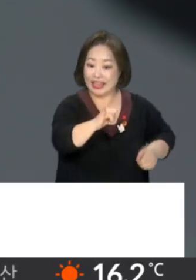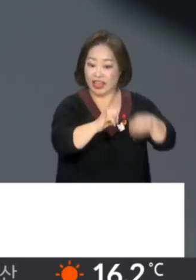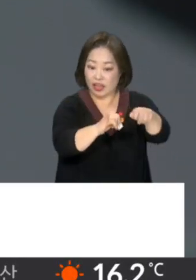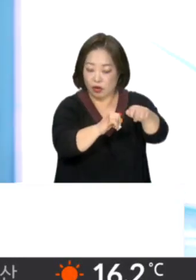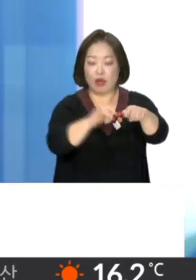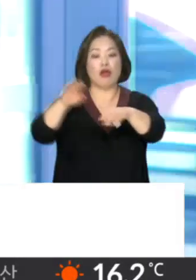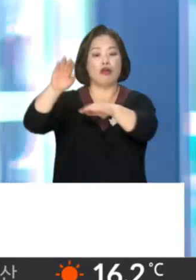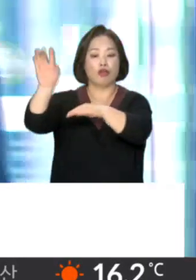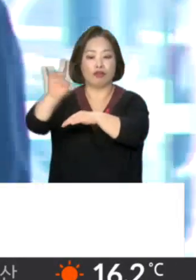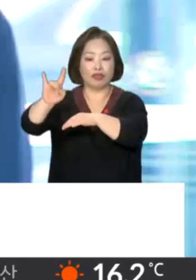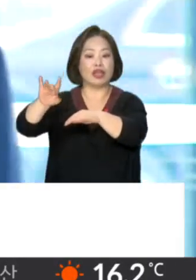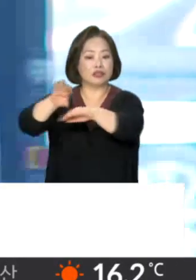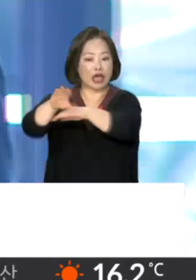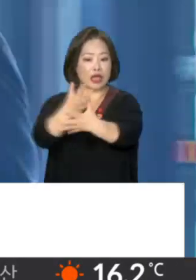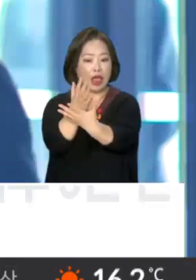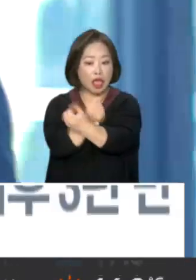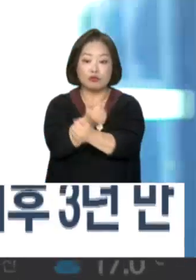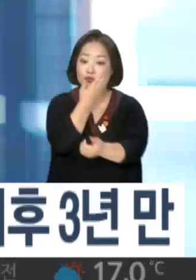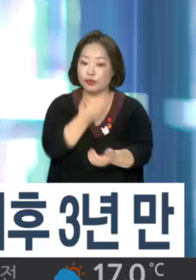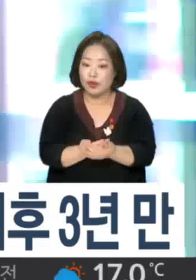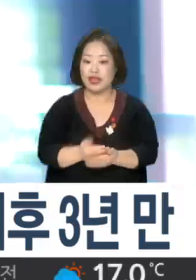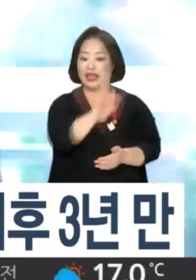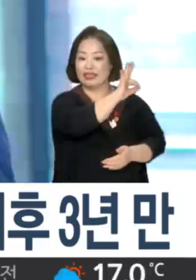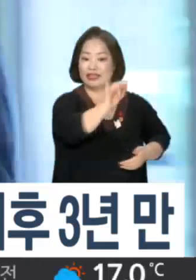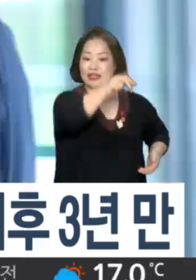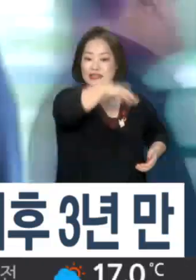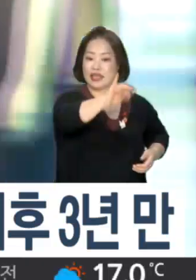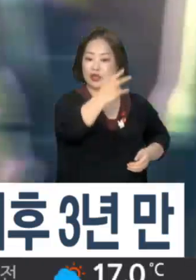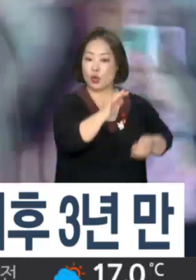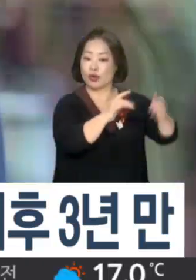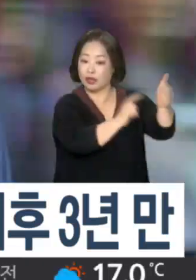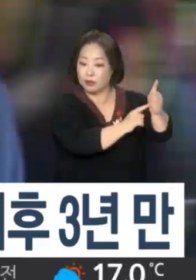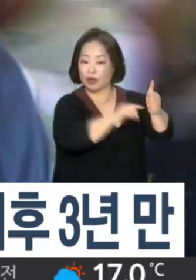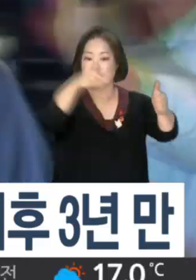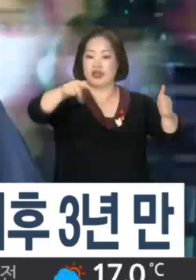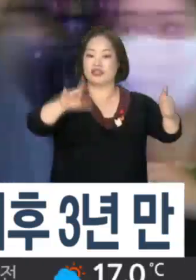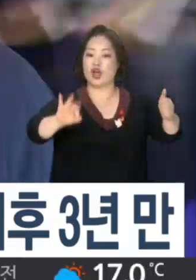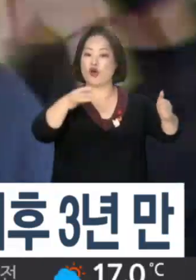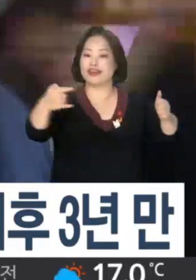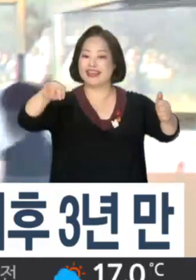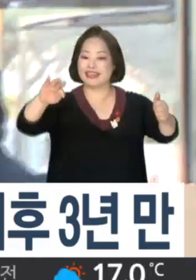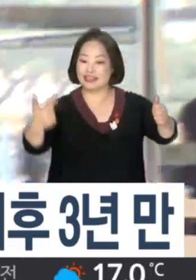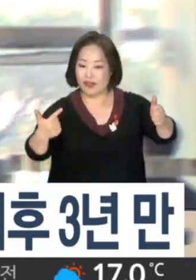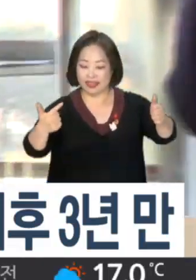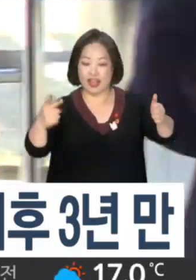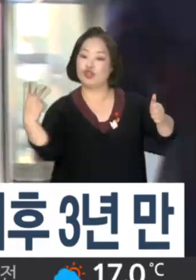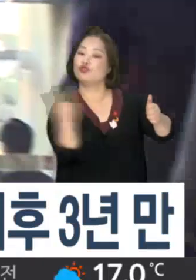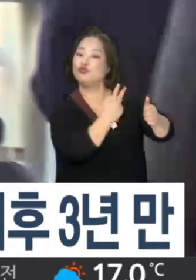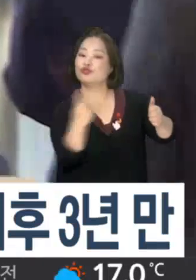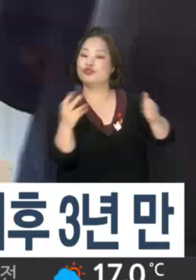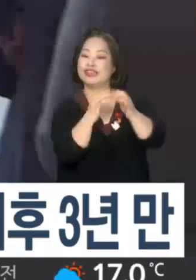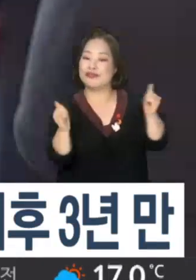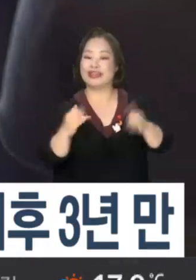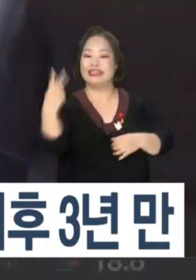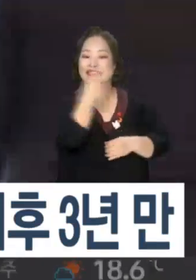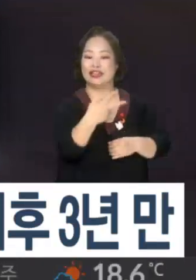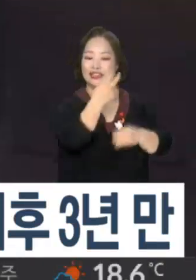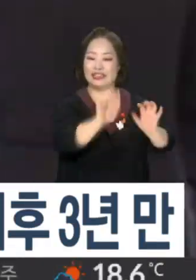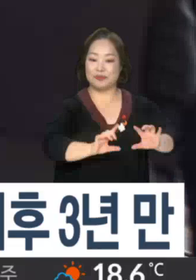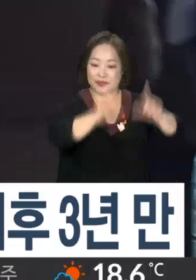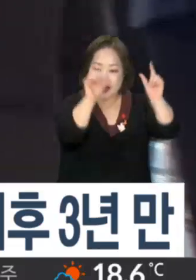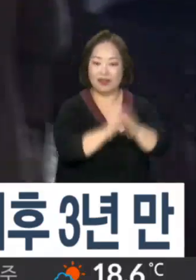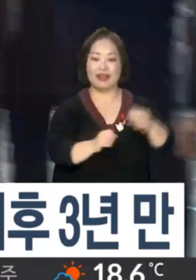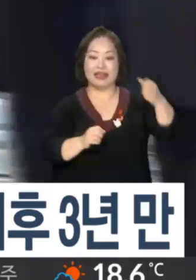거고. 이번 계약은 이재용 삼성전자 회장과 정의선 현대차그룹 회장이 지난 2020년